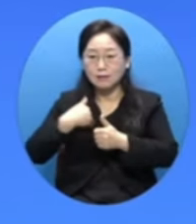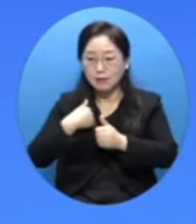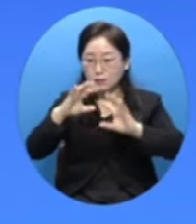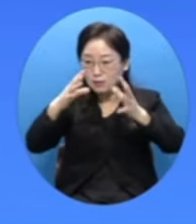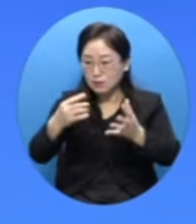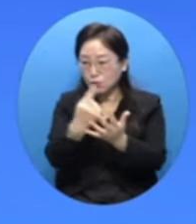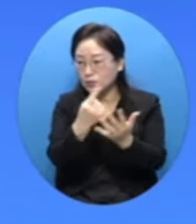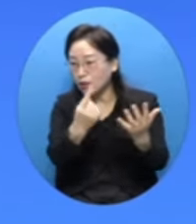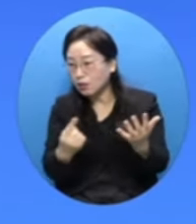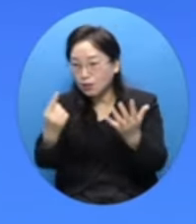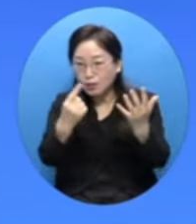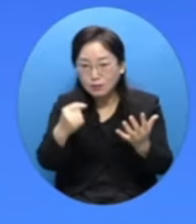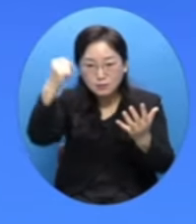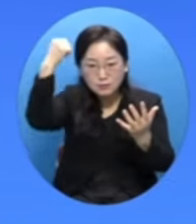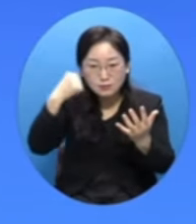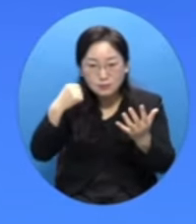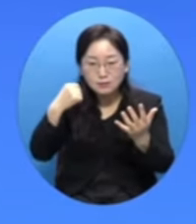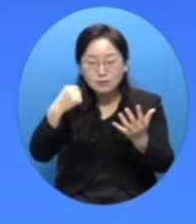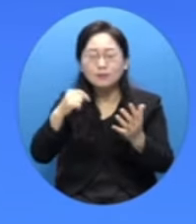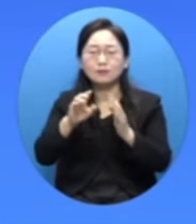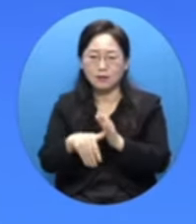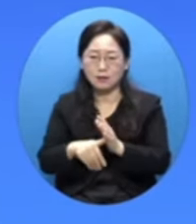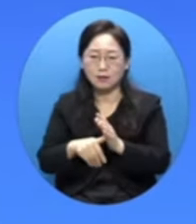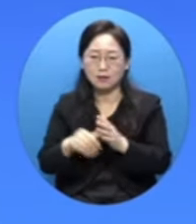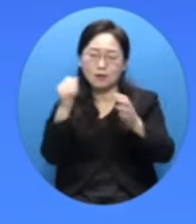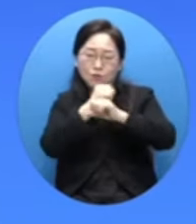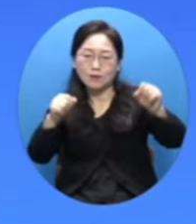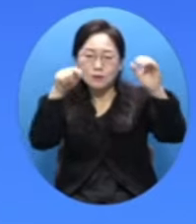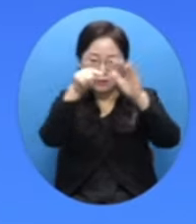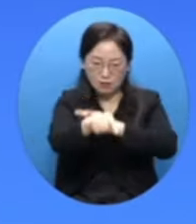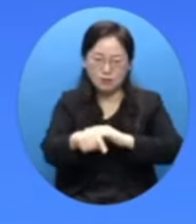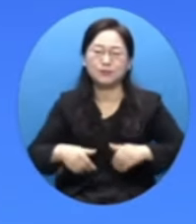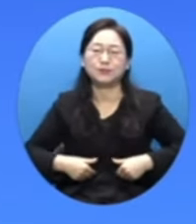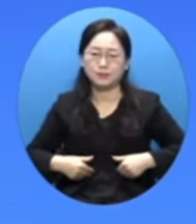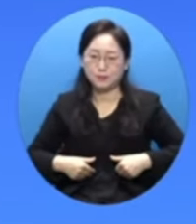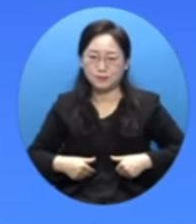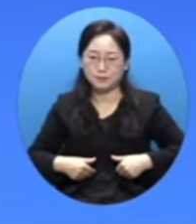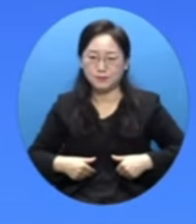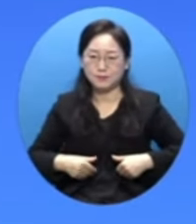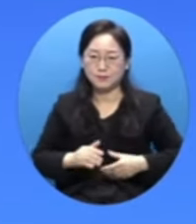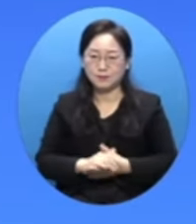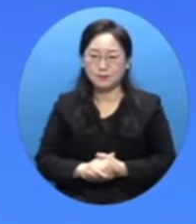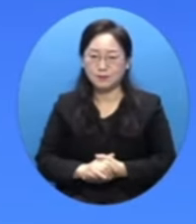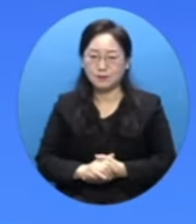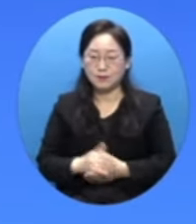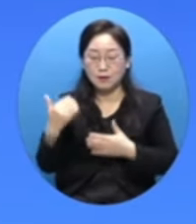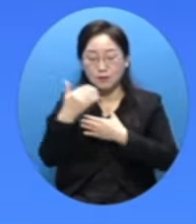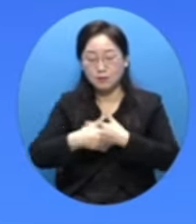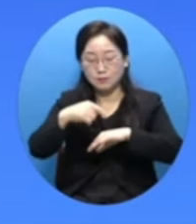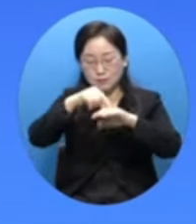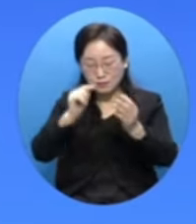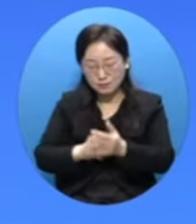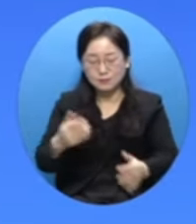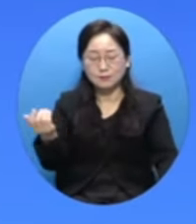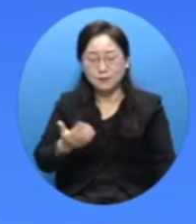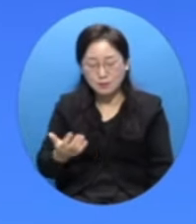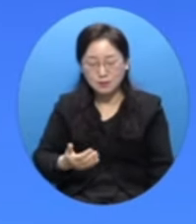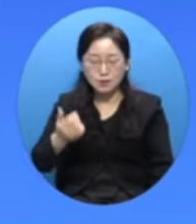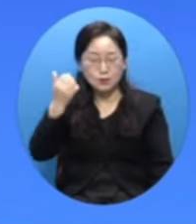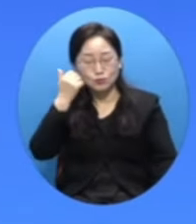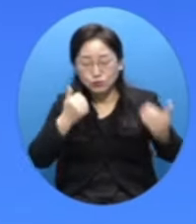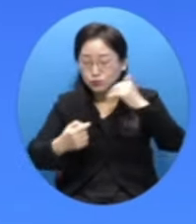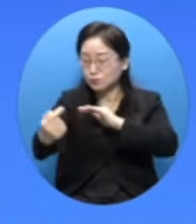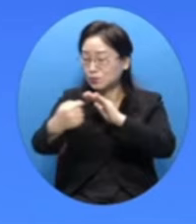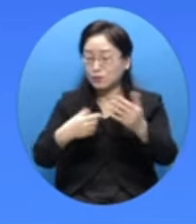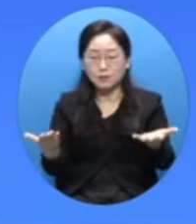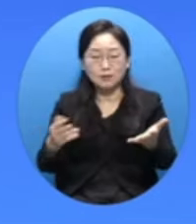혼자밖에 남지 않아서 생각할 그때 광야로 나가야 되는 것입니다. 몸과 마음이 아파 아무도 날 찾아오는 사람